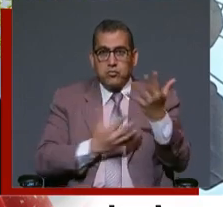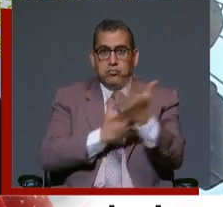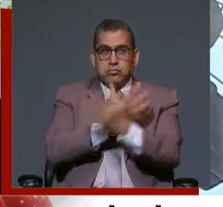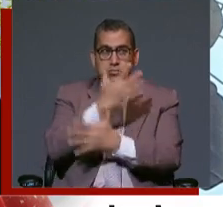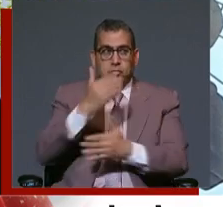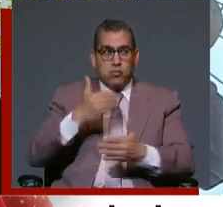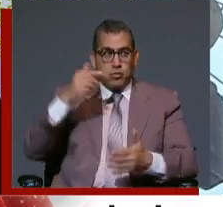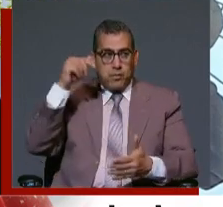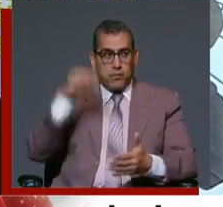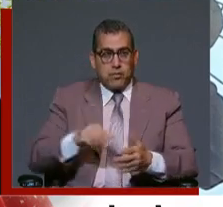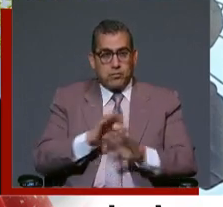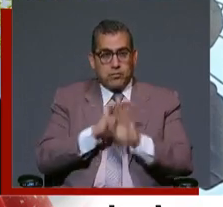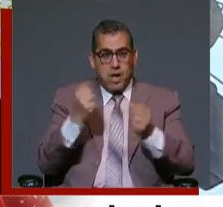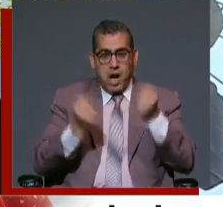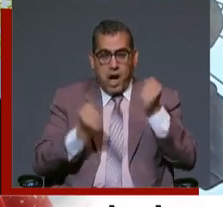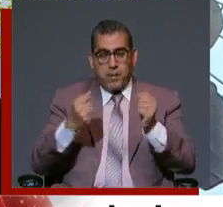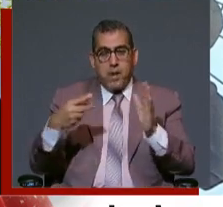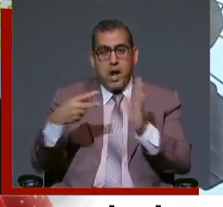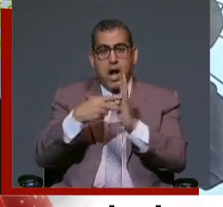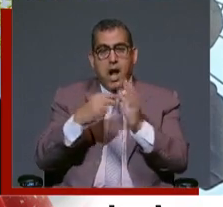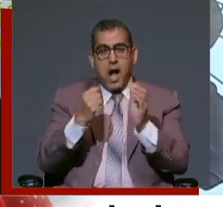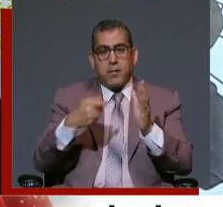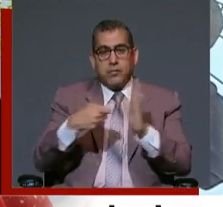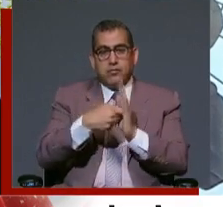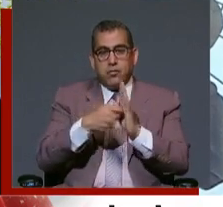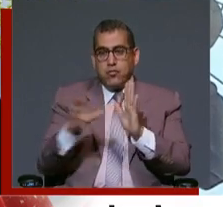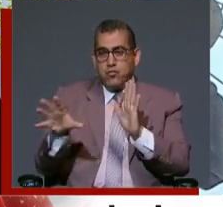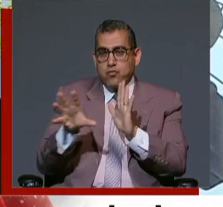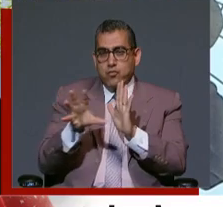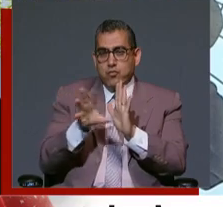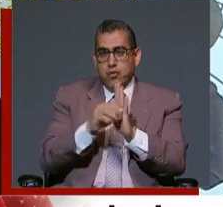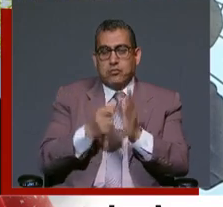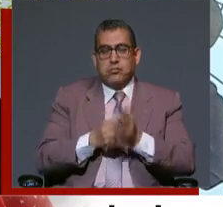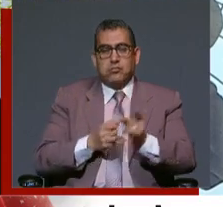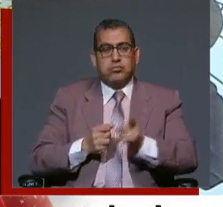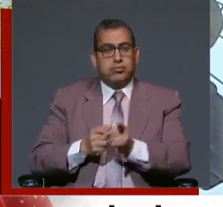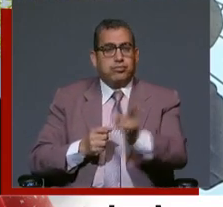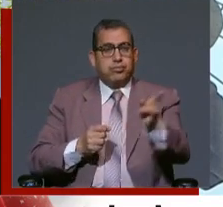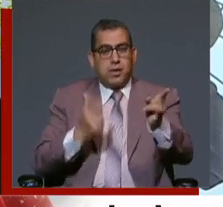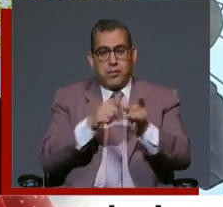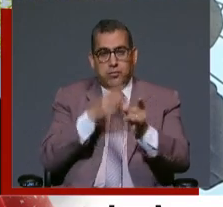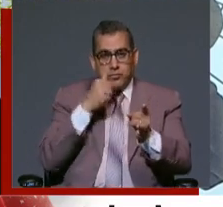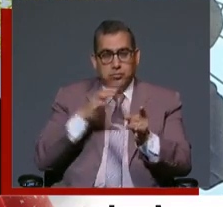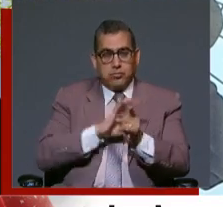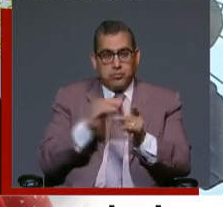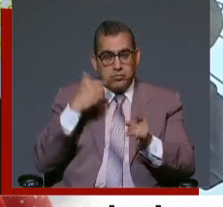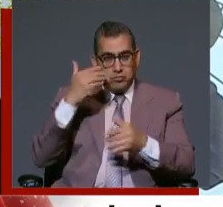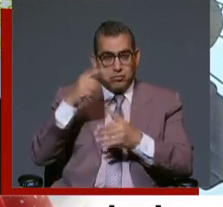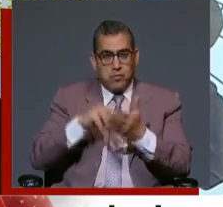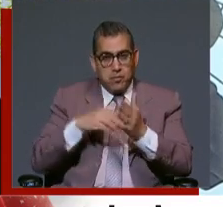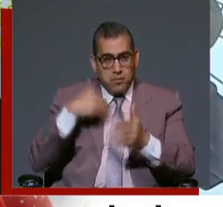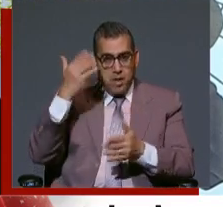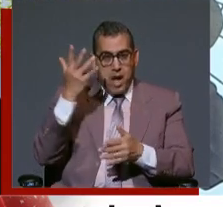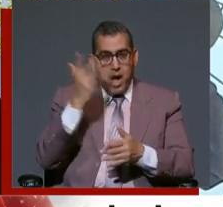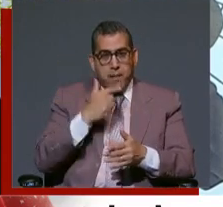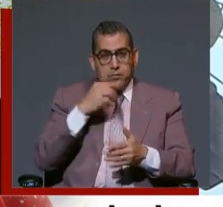المستقبلية للسيارات الكهربائية التي تشير التنبؤات إلى أنها سوف تصل إلى